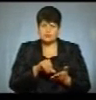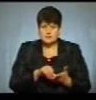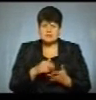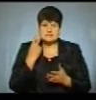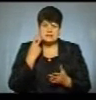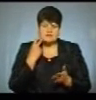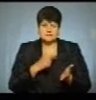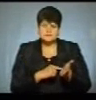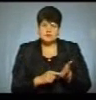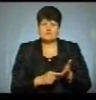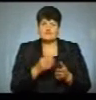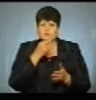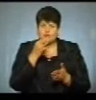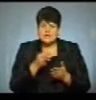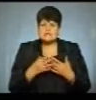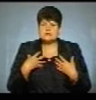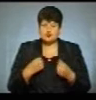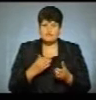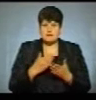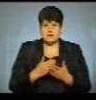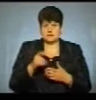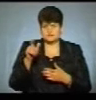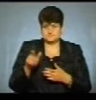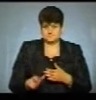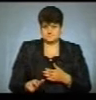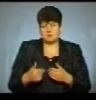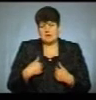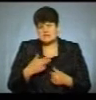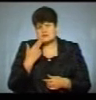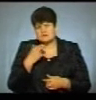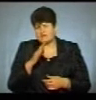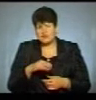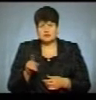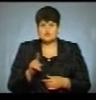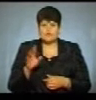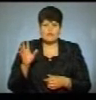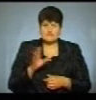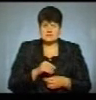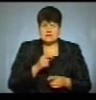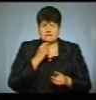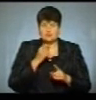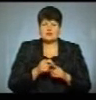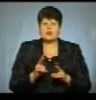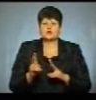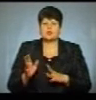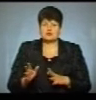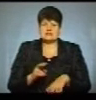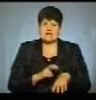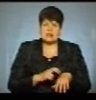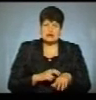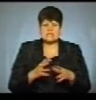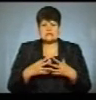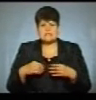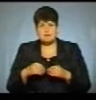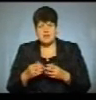що відповідальність за здоров'я несе пацієнт. Тому що ми якось звикли, що все відповідає за нас хтось. Лікарі,